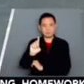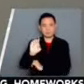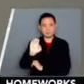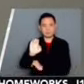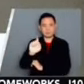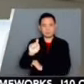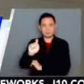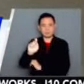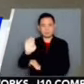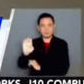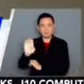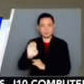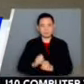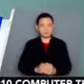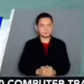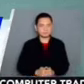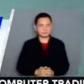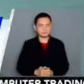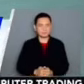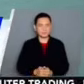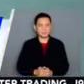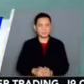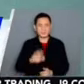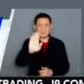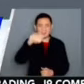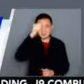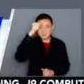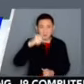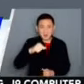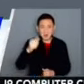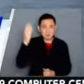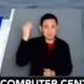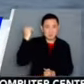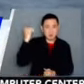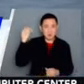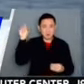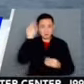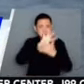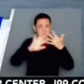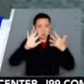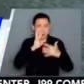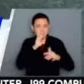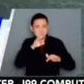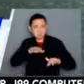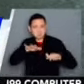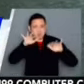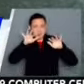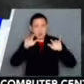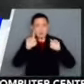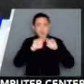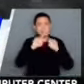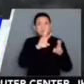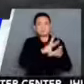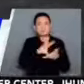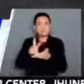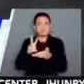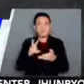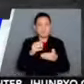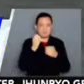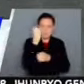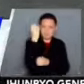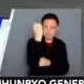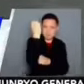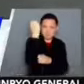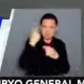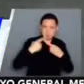Dahil sa epekto ng habagat at superbagyong Karina nitong nakaraang buwan, ilang lugar ang isinailalim sa state of calamity kung saan nagpapatupad ang